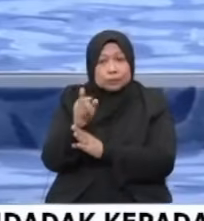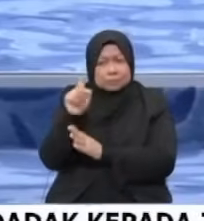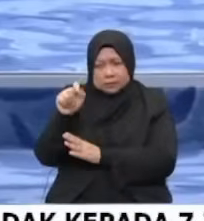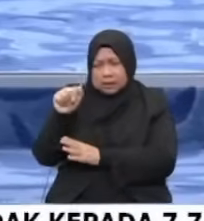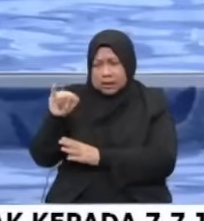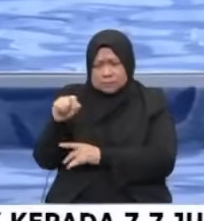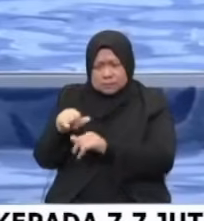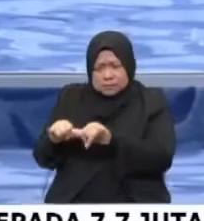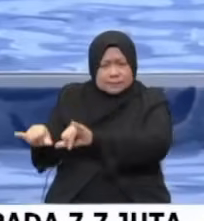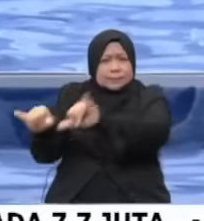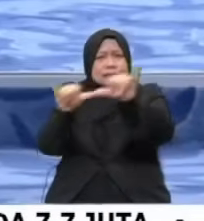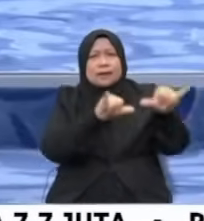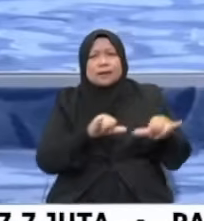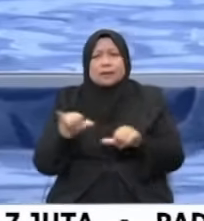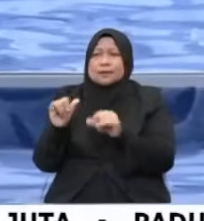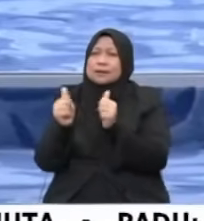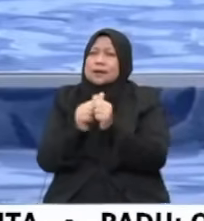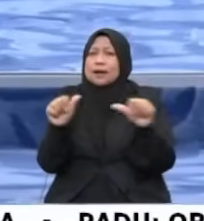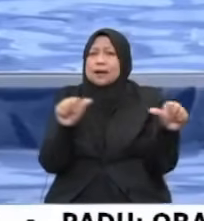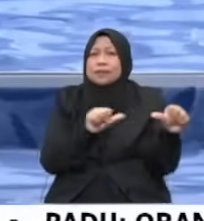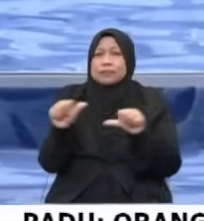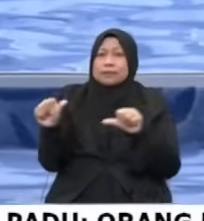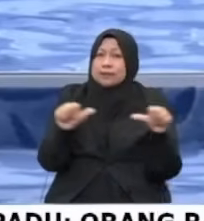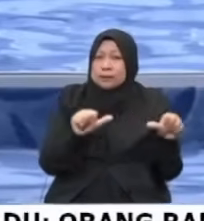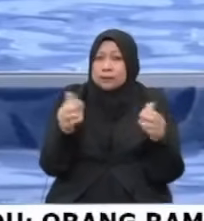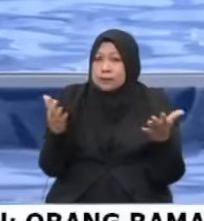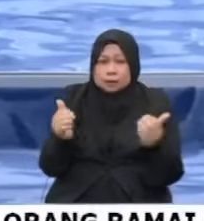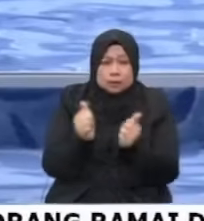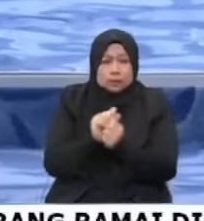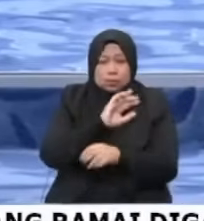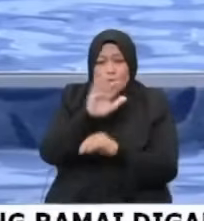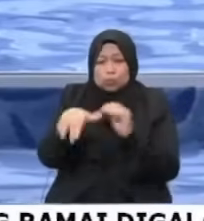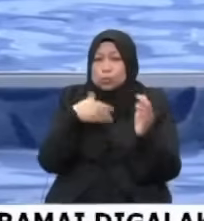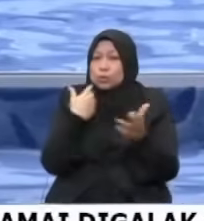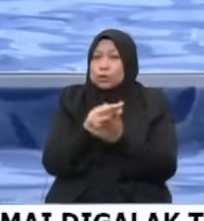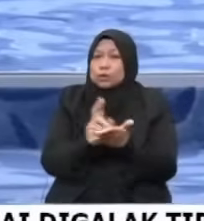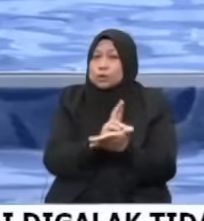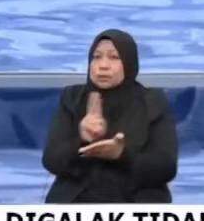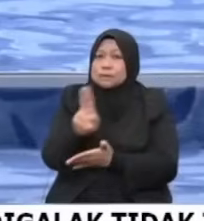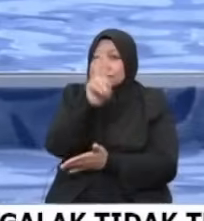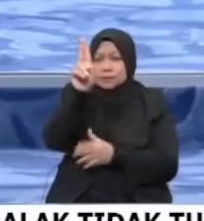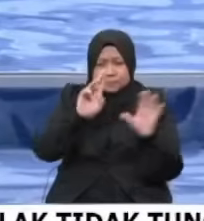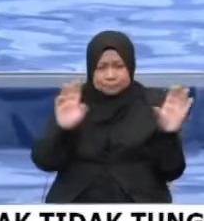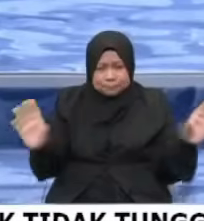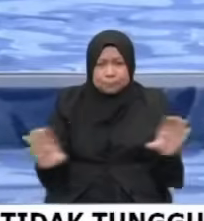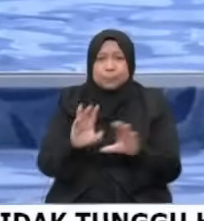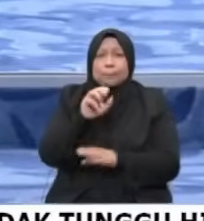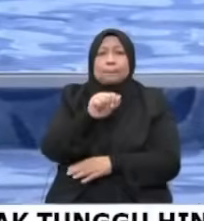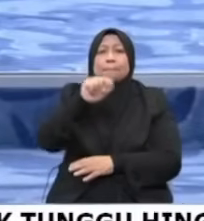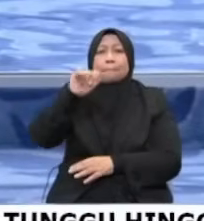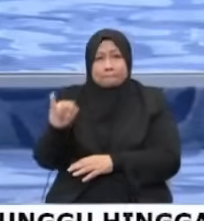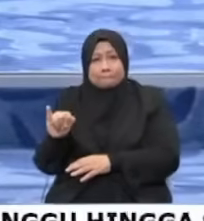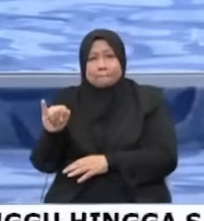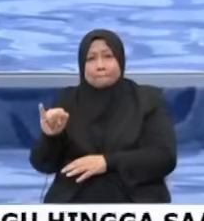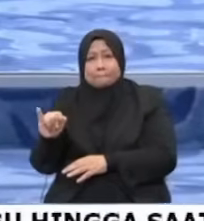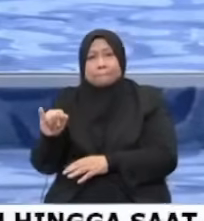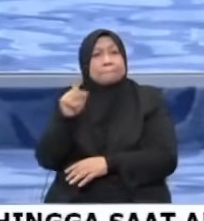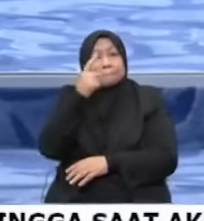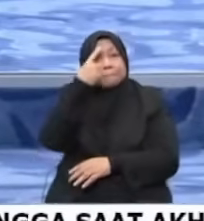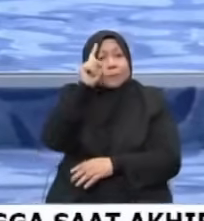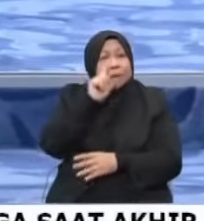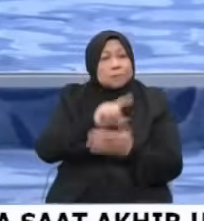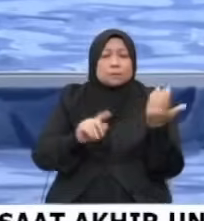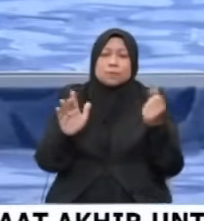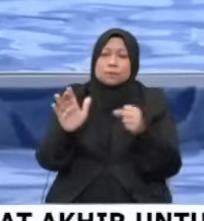harus Selaras kegiatan mereka dengan semua Universiti yang menjalankan kegiatan Ai ini untuk